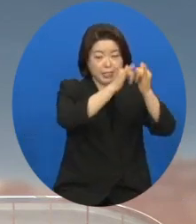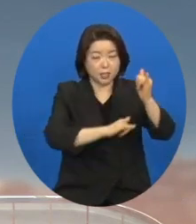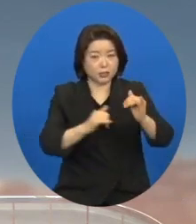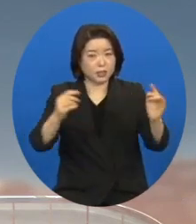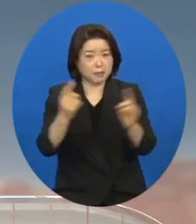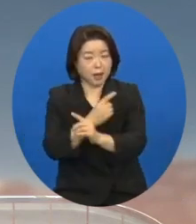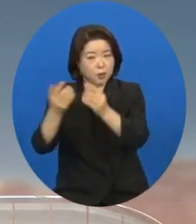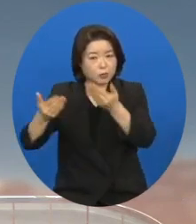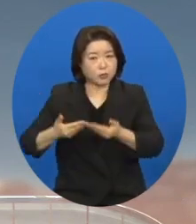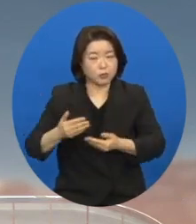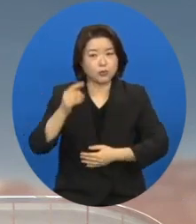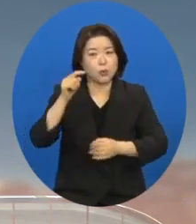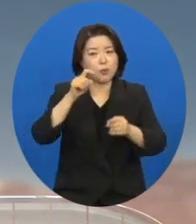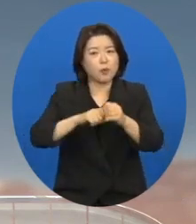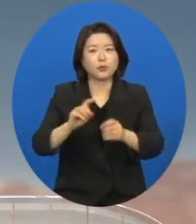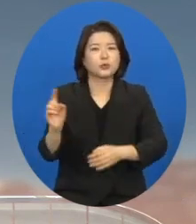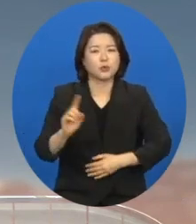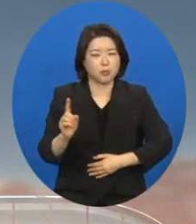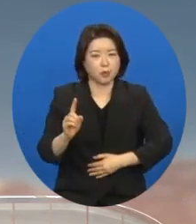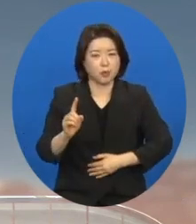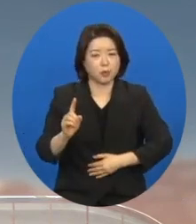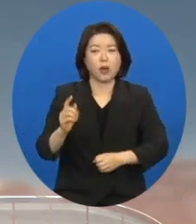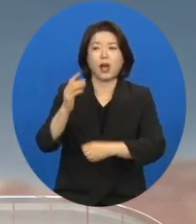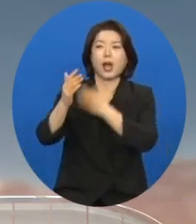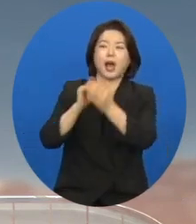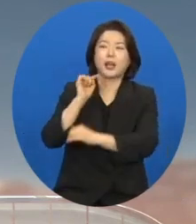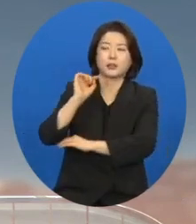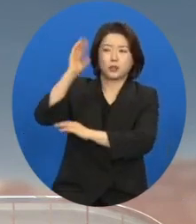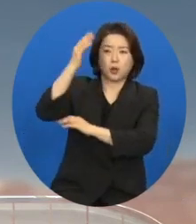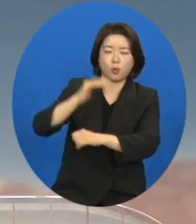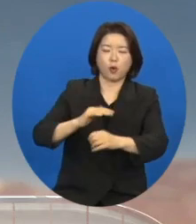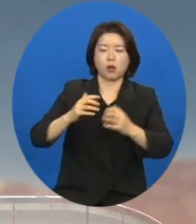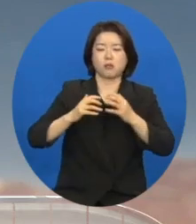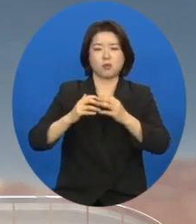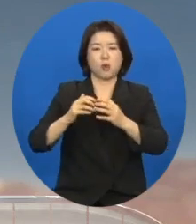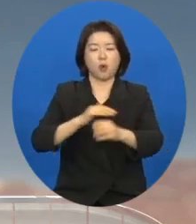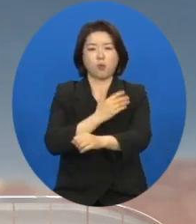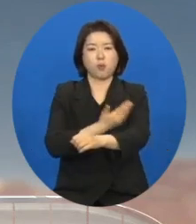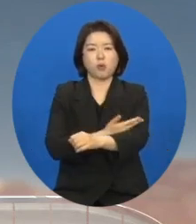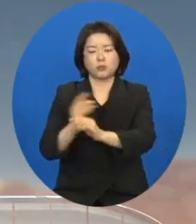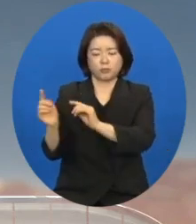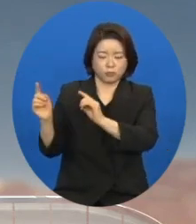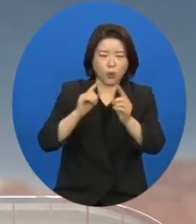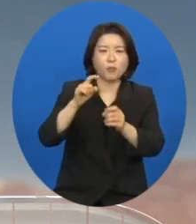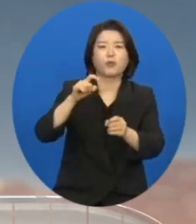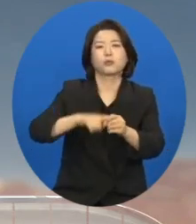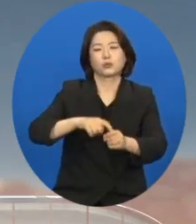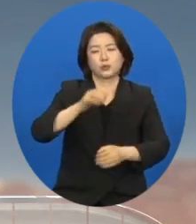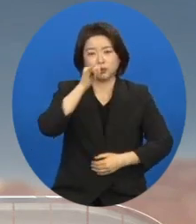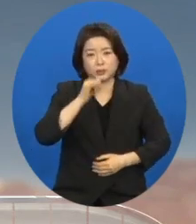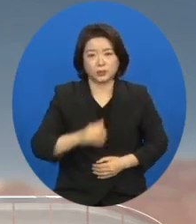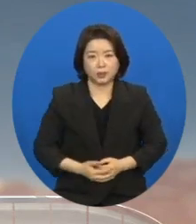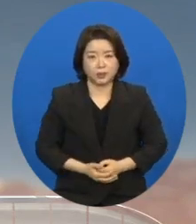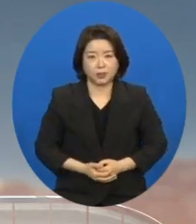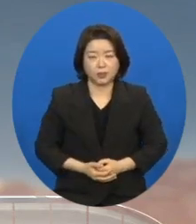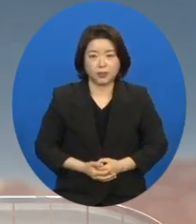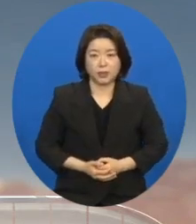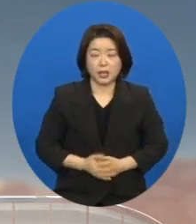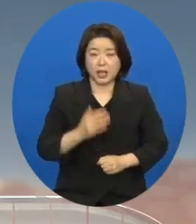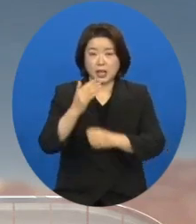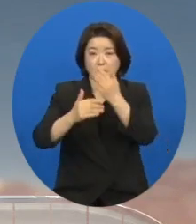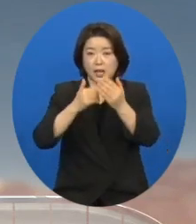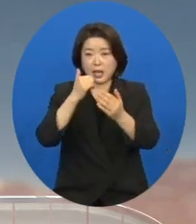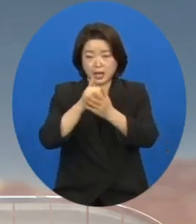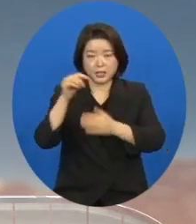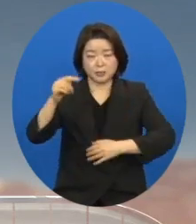하나님의 영광과 하나님의 권위를 회복하시기 위함입니다. 그래서 보면 역사가 하나님의 권위와 영광이